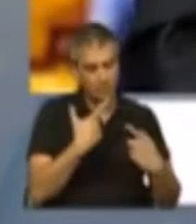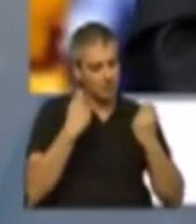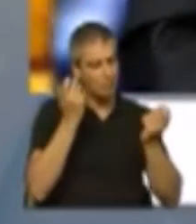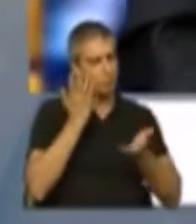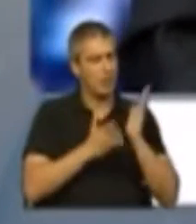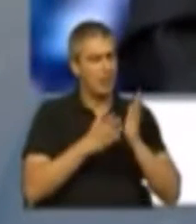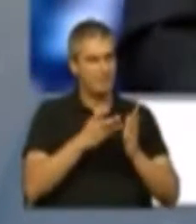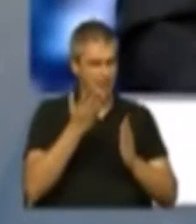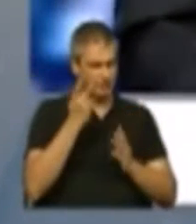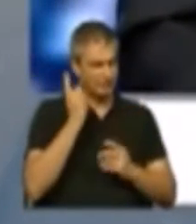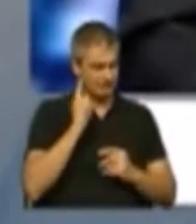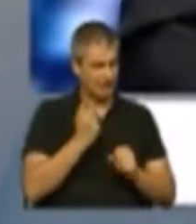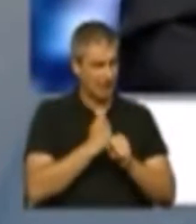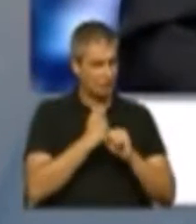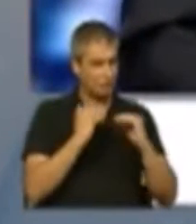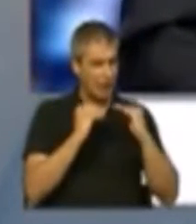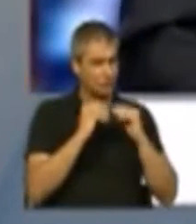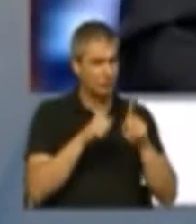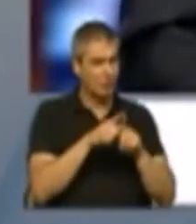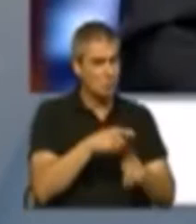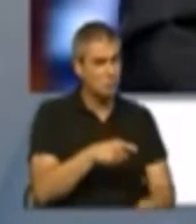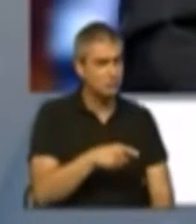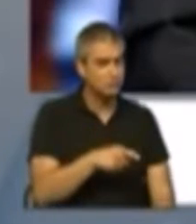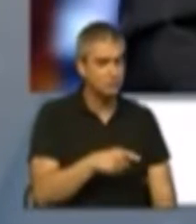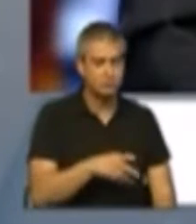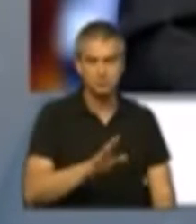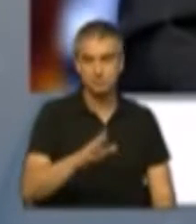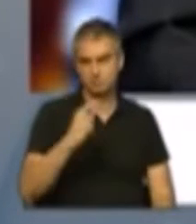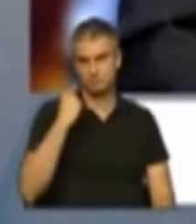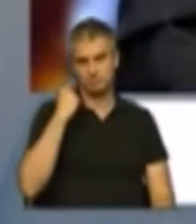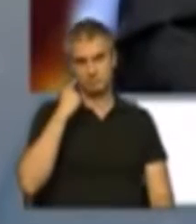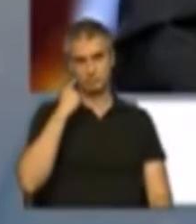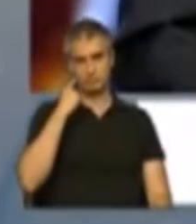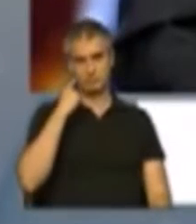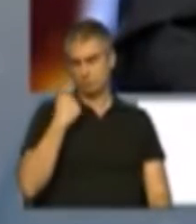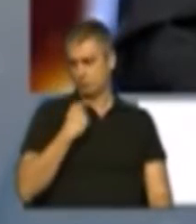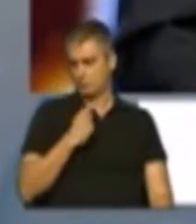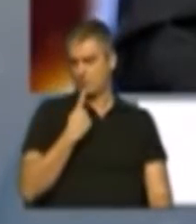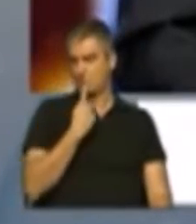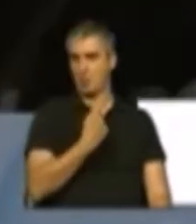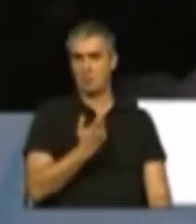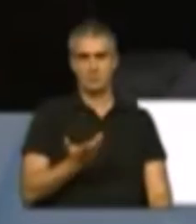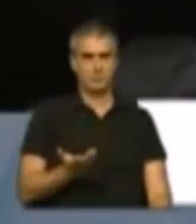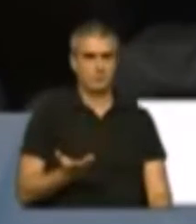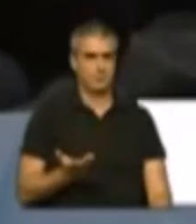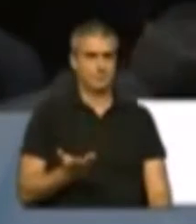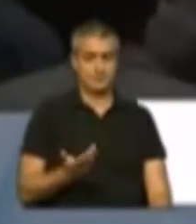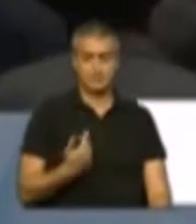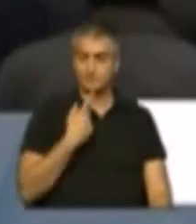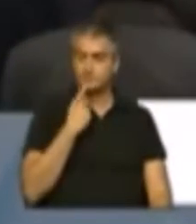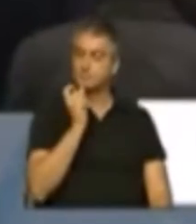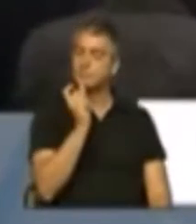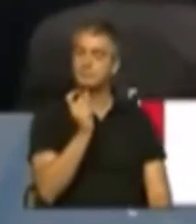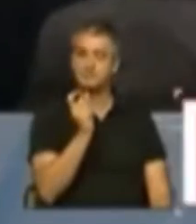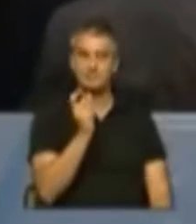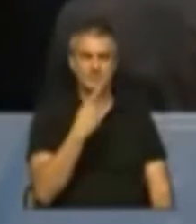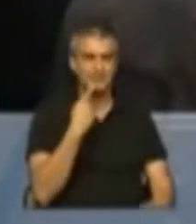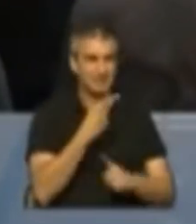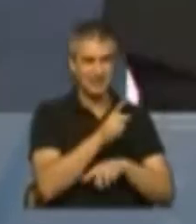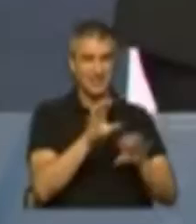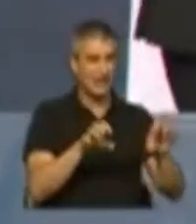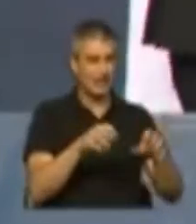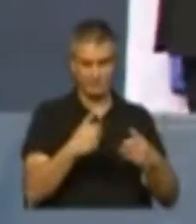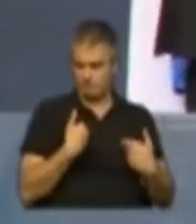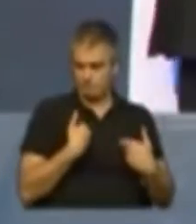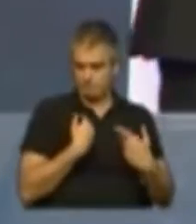אלימה. היה מקום להשוואה הזאת? תשמע אמיר, אני חייבת לומר לך משהו. המילה, הכינוי שלו ככלב